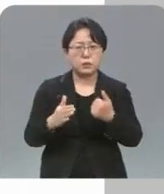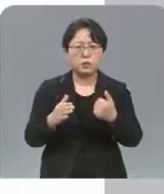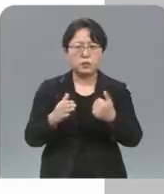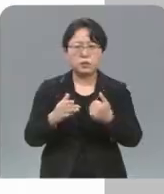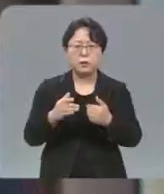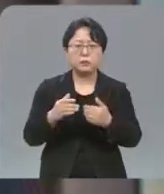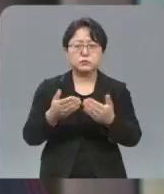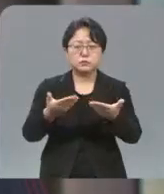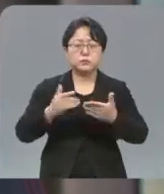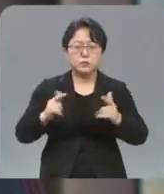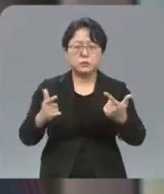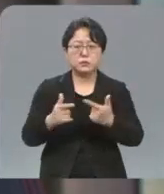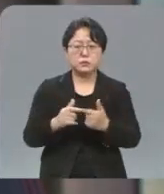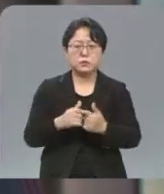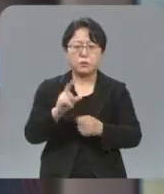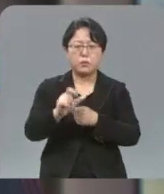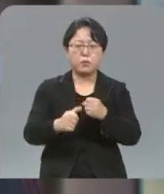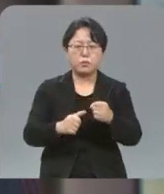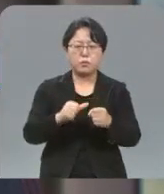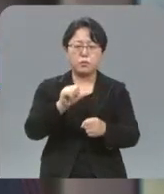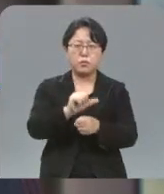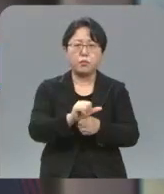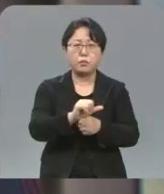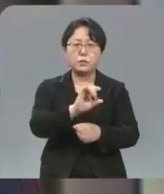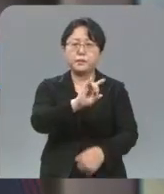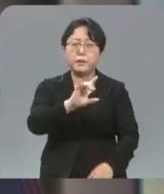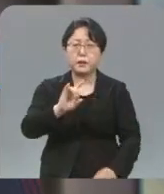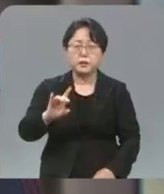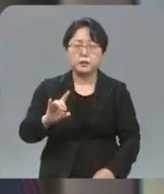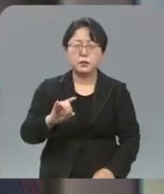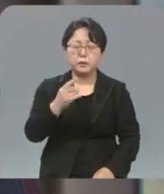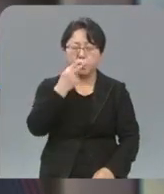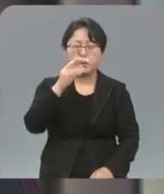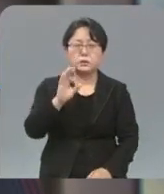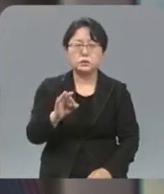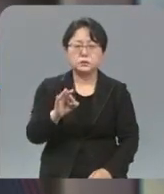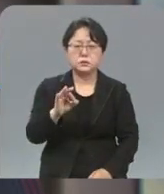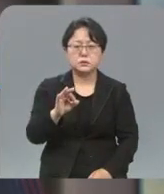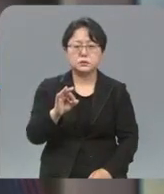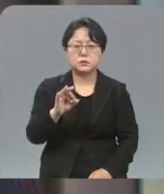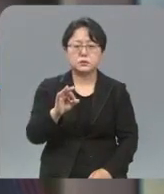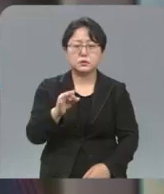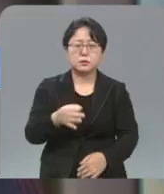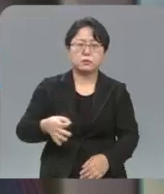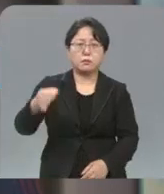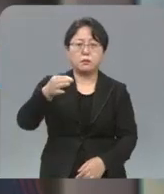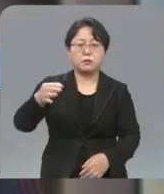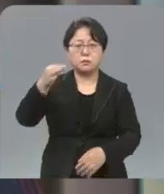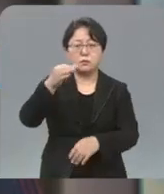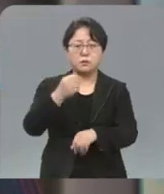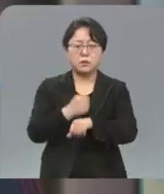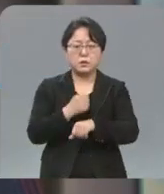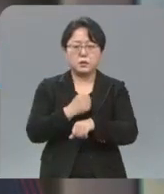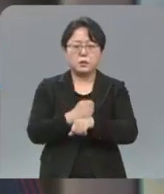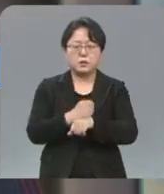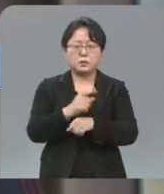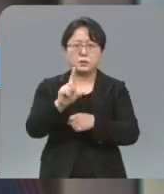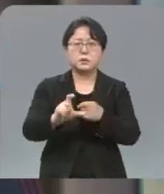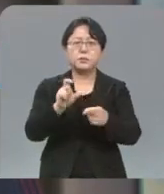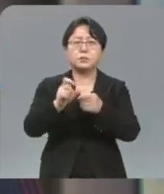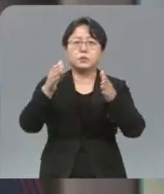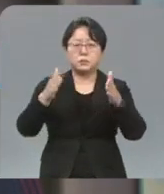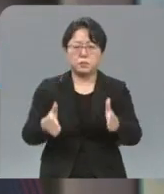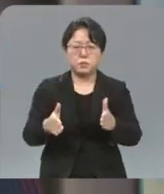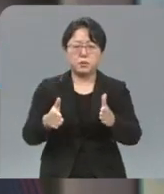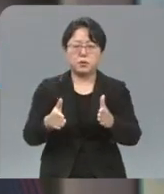않았습니다. 5년 주기로 해갖고 보험금이 이제 활증이 됩니다 또. 근데 그게